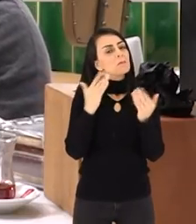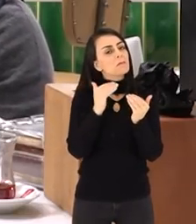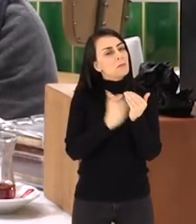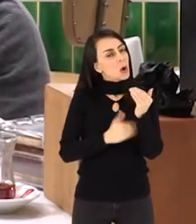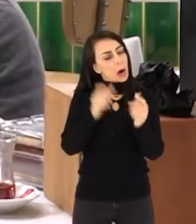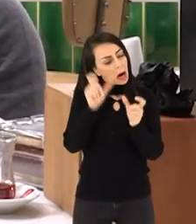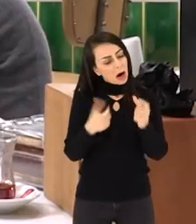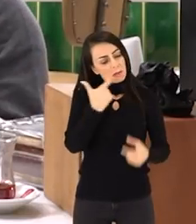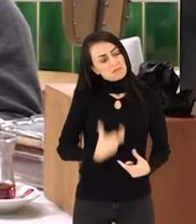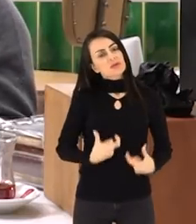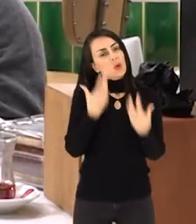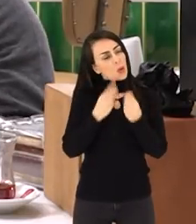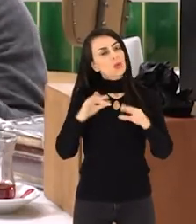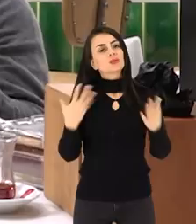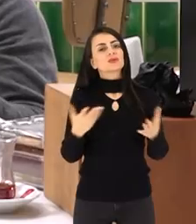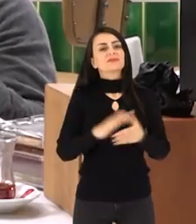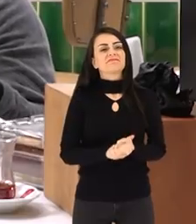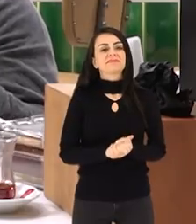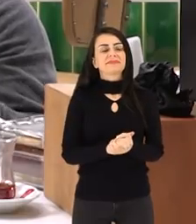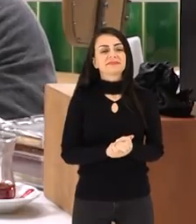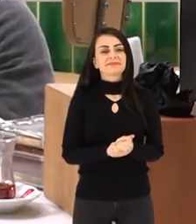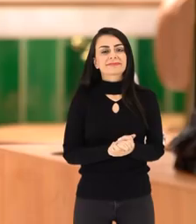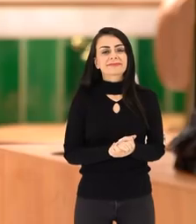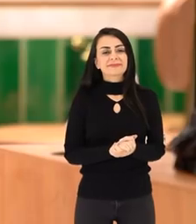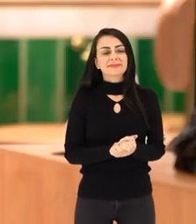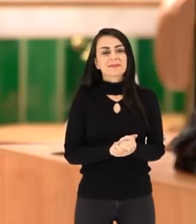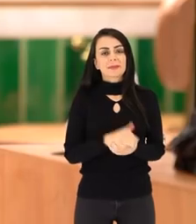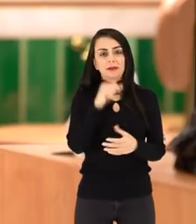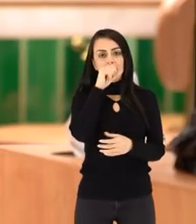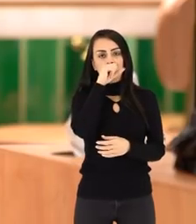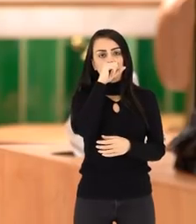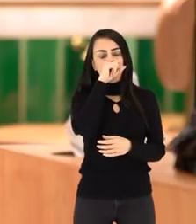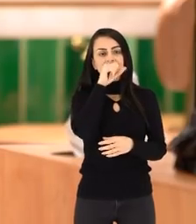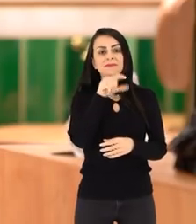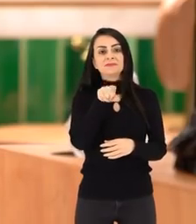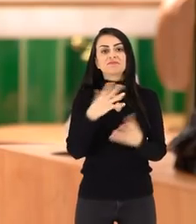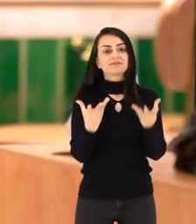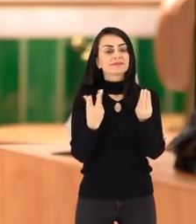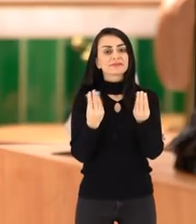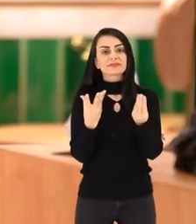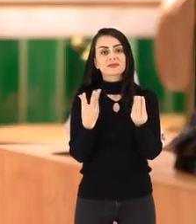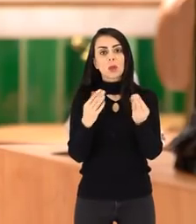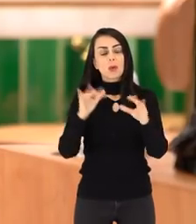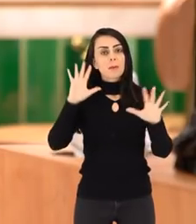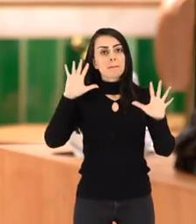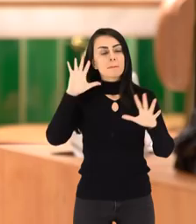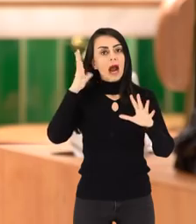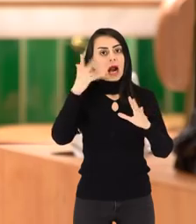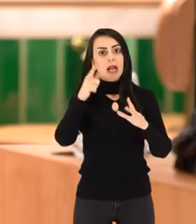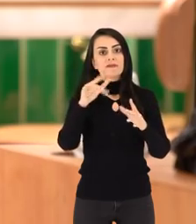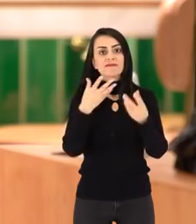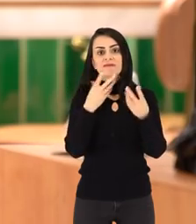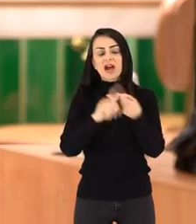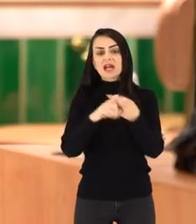şimdi altına bunu şey han müzikleri döşensin. Çok parlak bir aktristin sen. Çok iyi bir